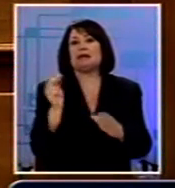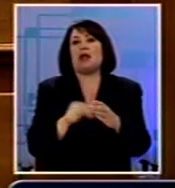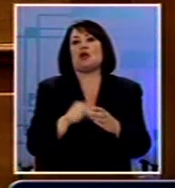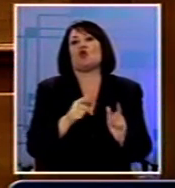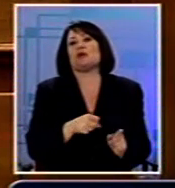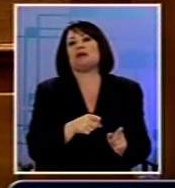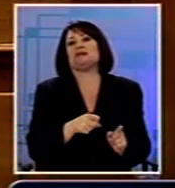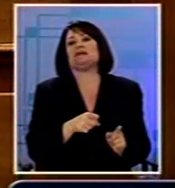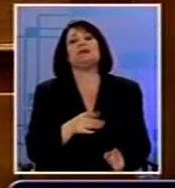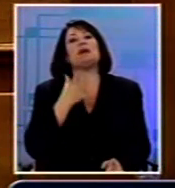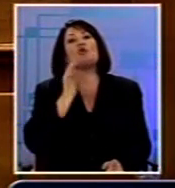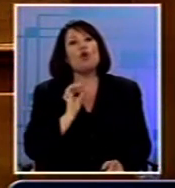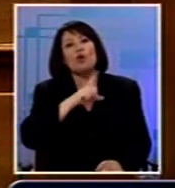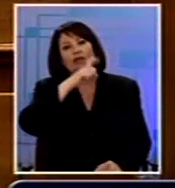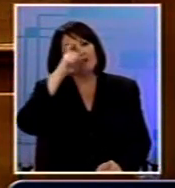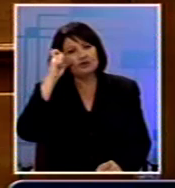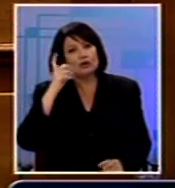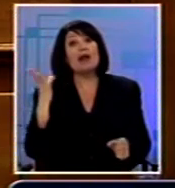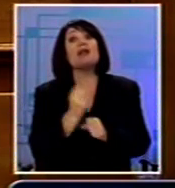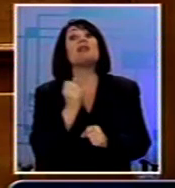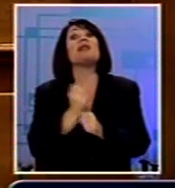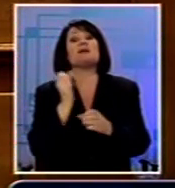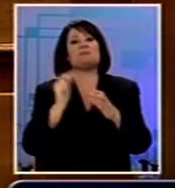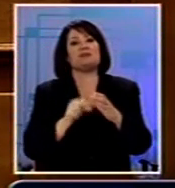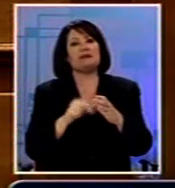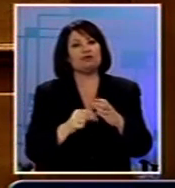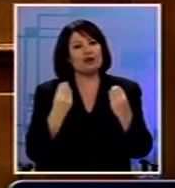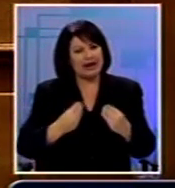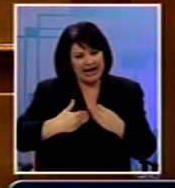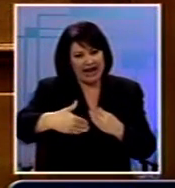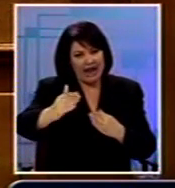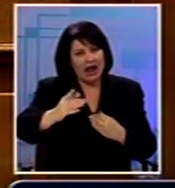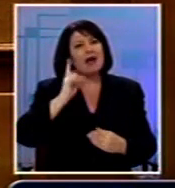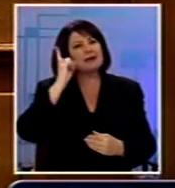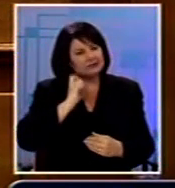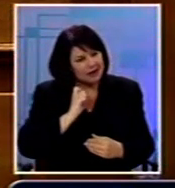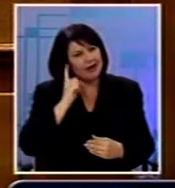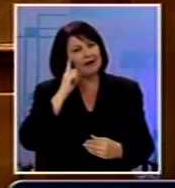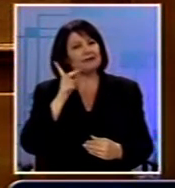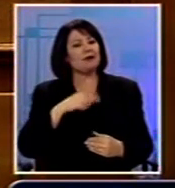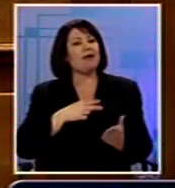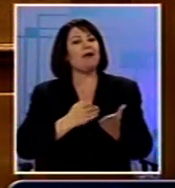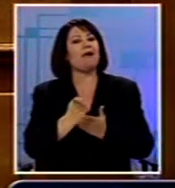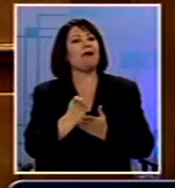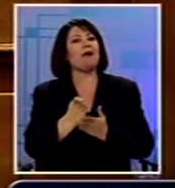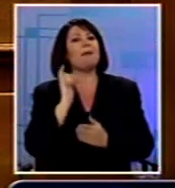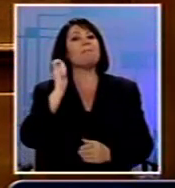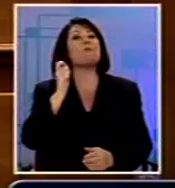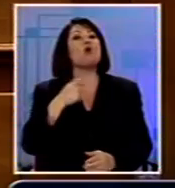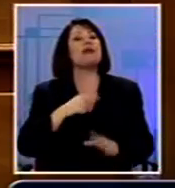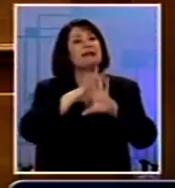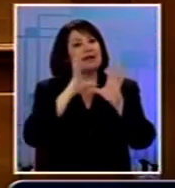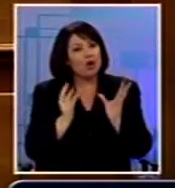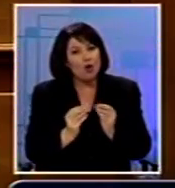εκλογές. Γιατί στα δύσκολα δεν κερδίσατε ψήφους και στα καλά που έρχονται ξέρετε ότι θα δικαιωθεί αυτή η πολιτική